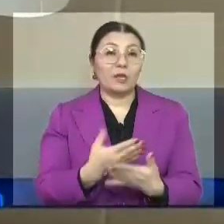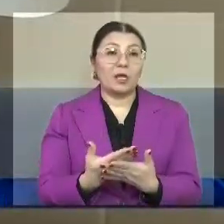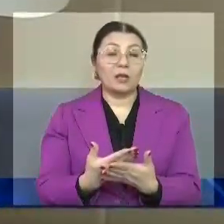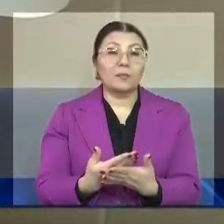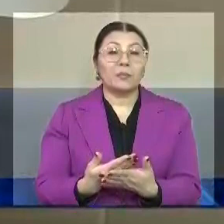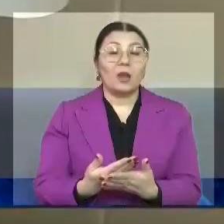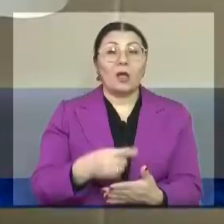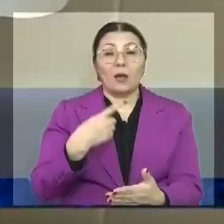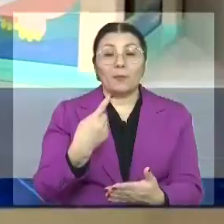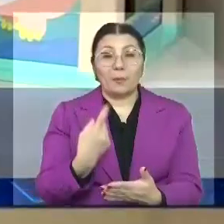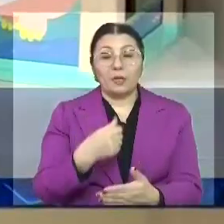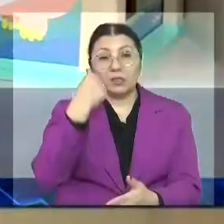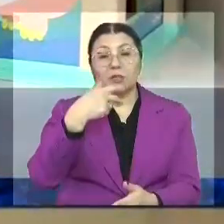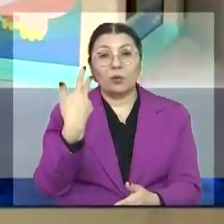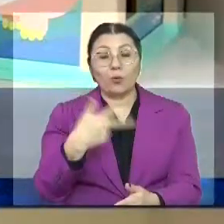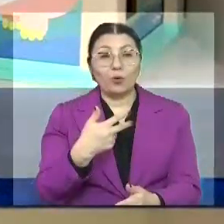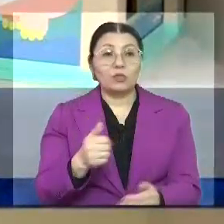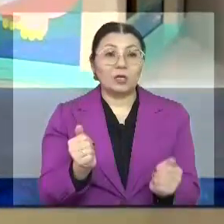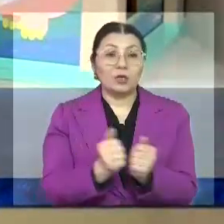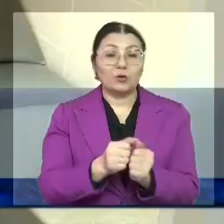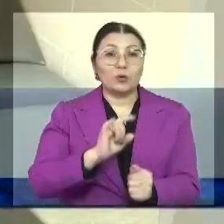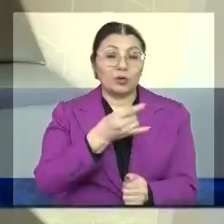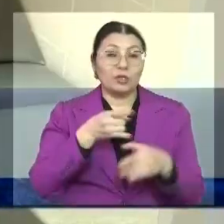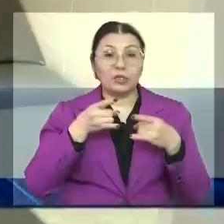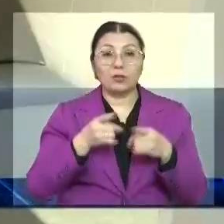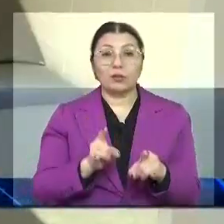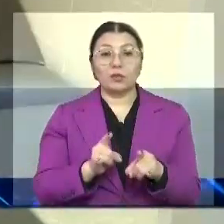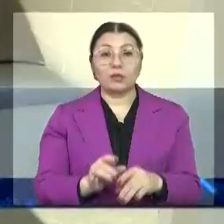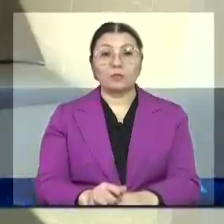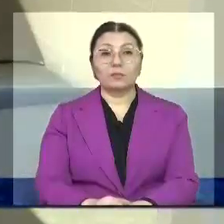жуық сәби дүниеге келеді. Нұрбол Жауынбаев, Самат Қалекенов, Ақтөбе телеарнасы.